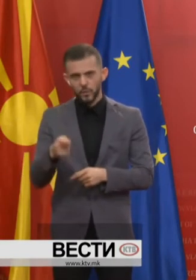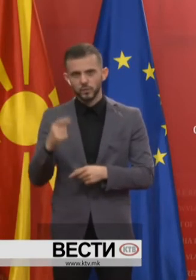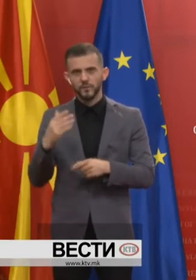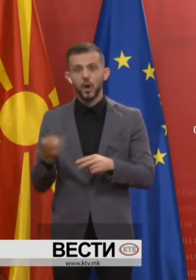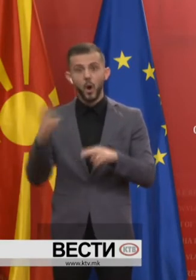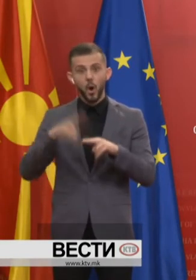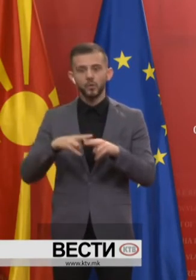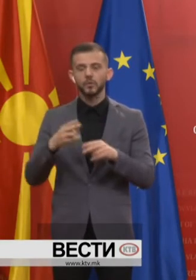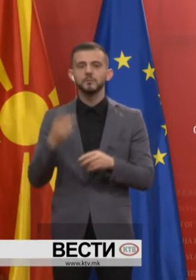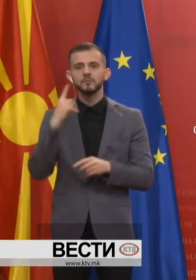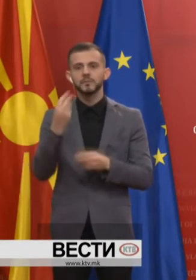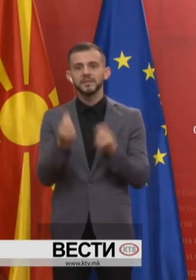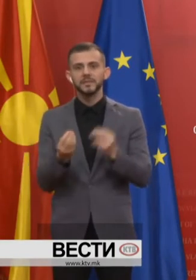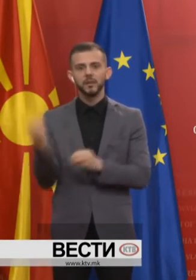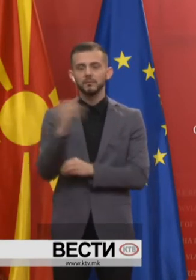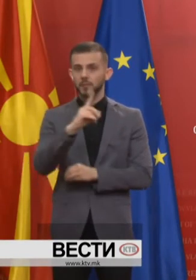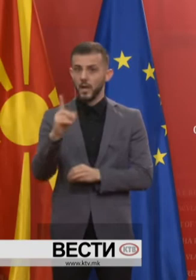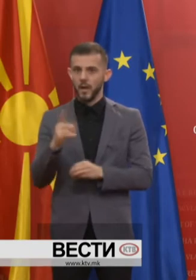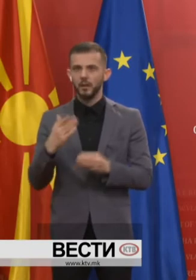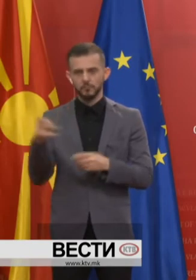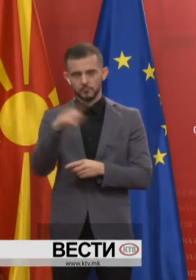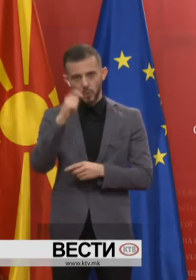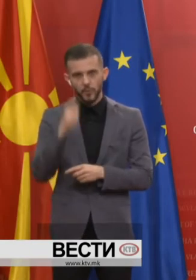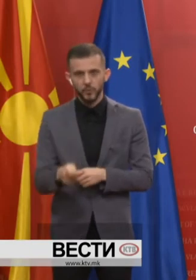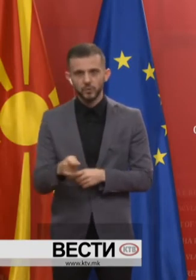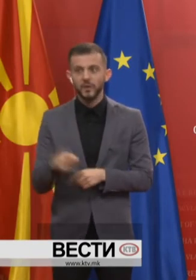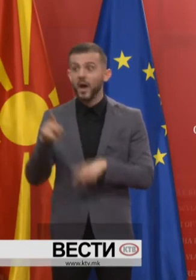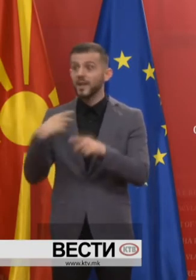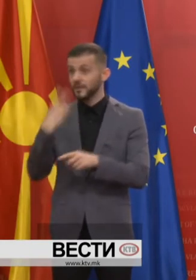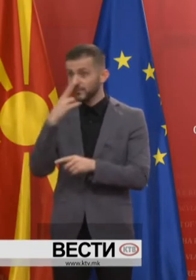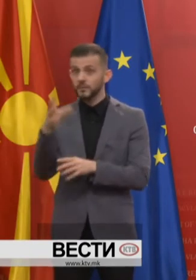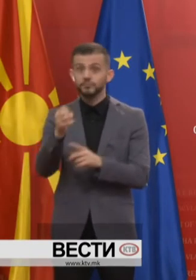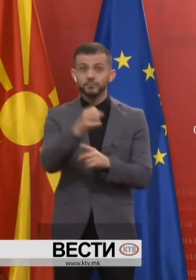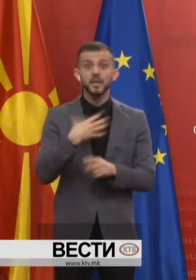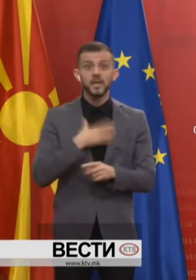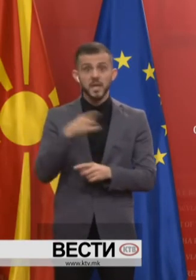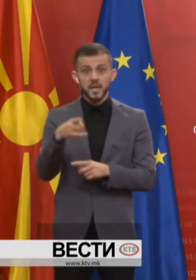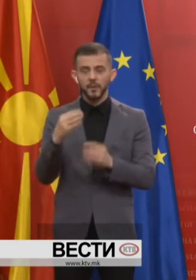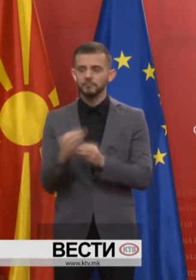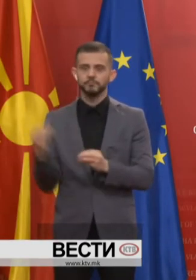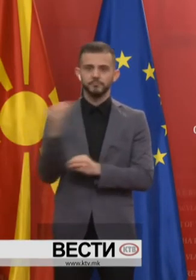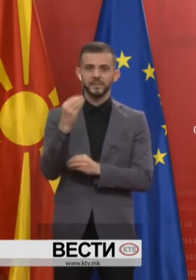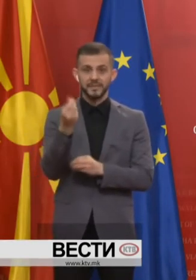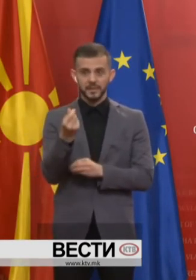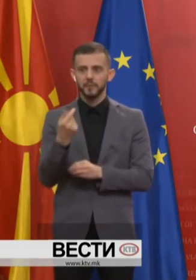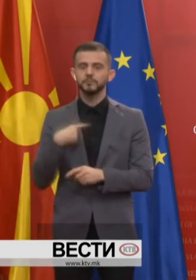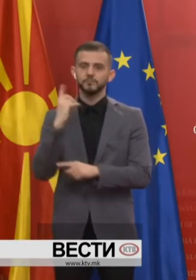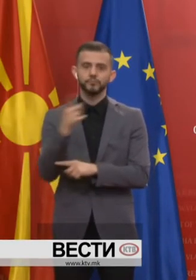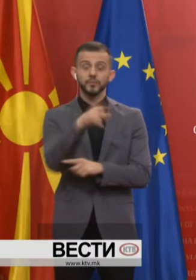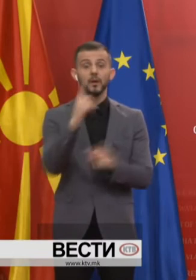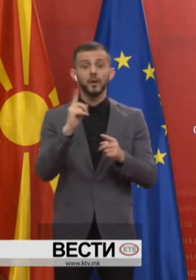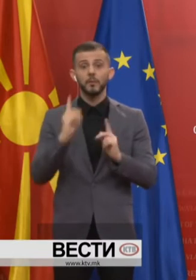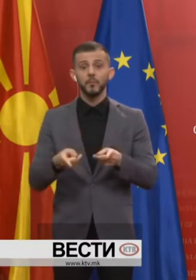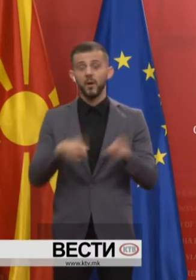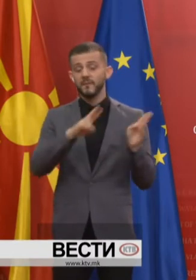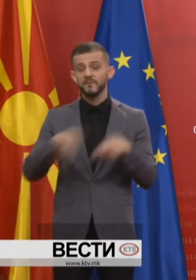за замрзнати цени, а на оние каде што е забележано зголемување, им се наложува веднаш да ги вратат цените на